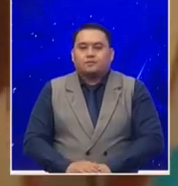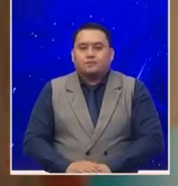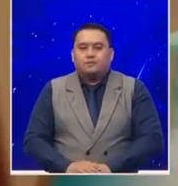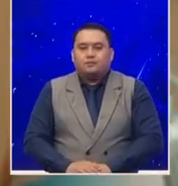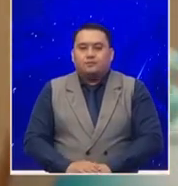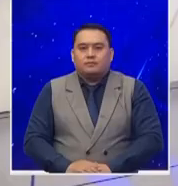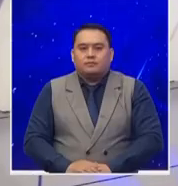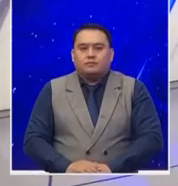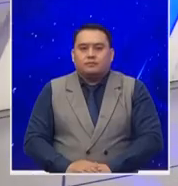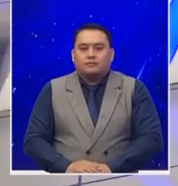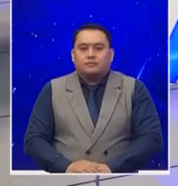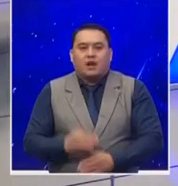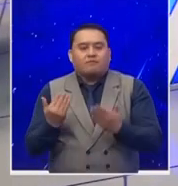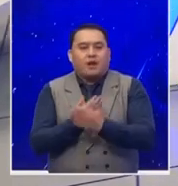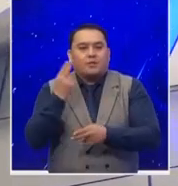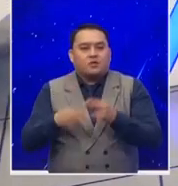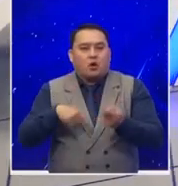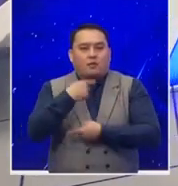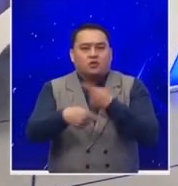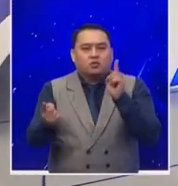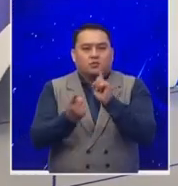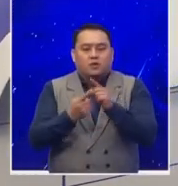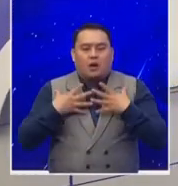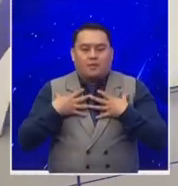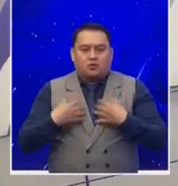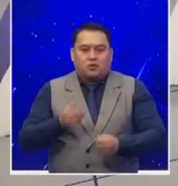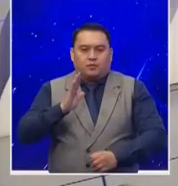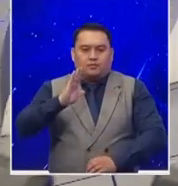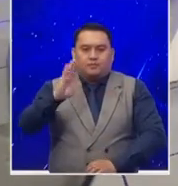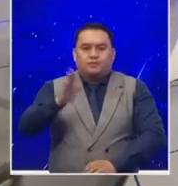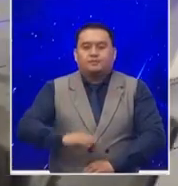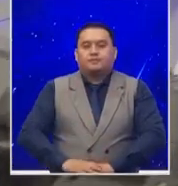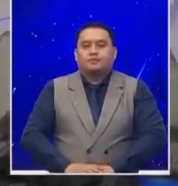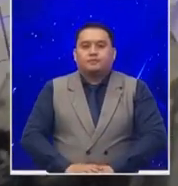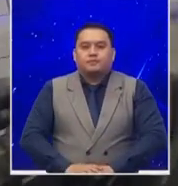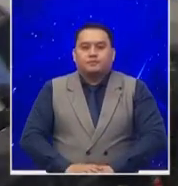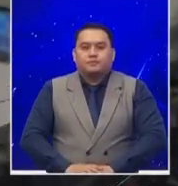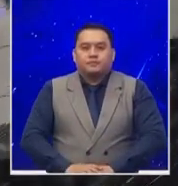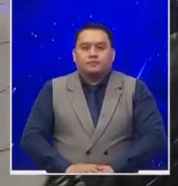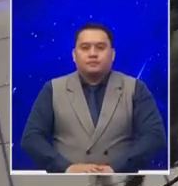Это были все новости к этому часу. Благодарю за внимание. До свидания.